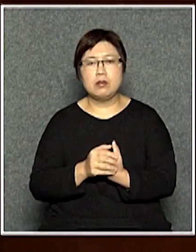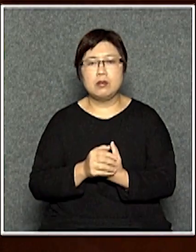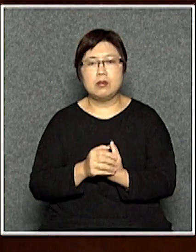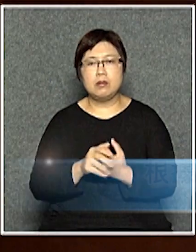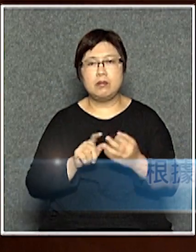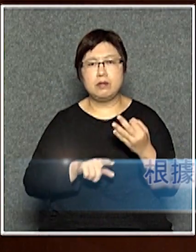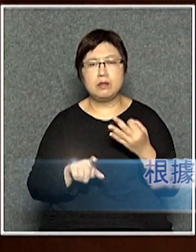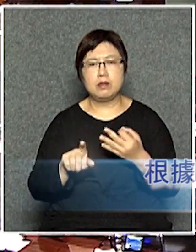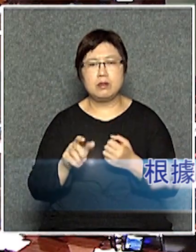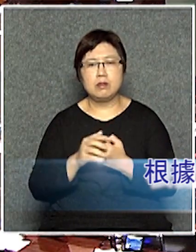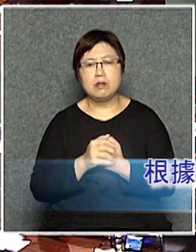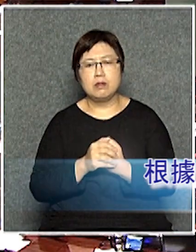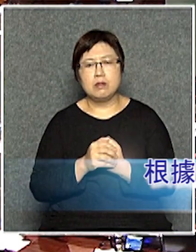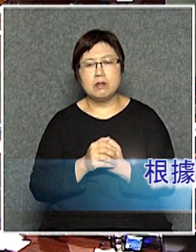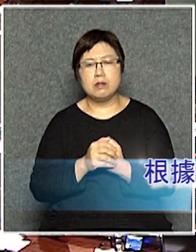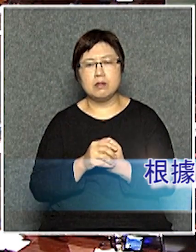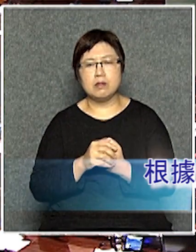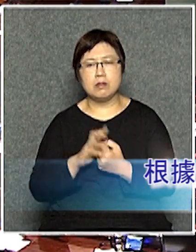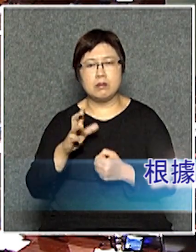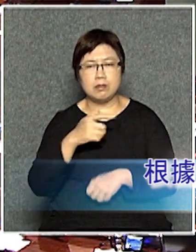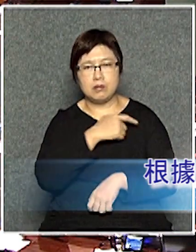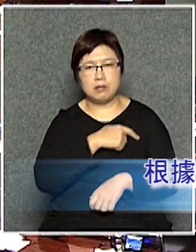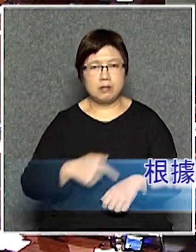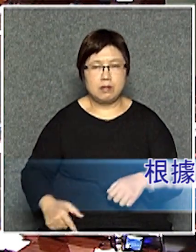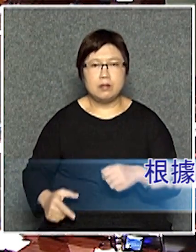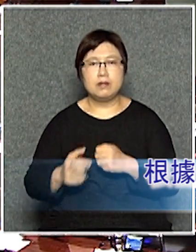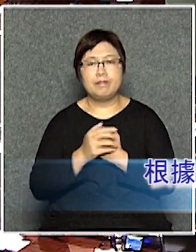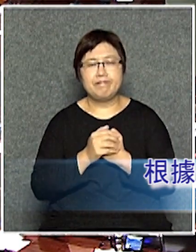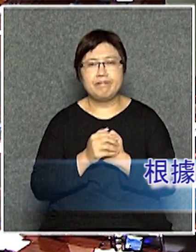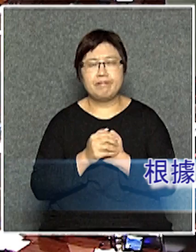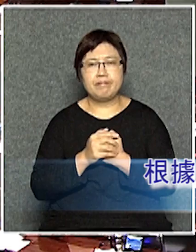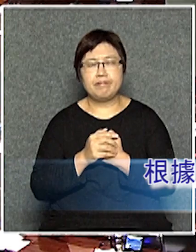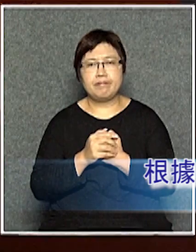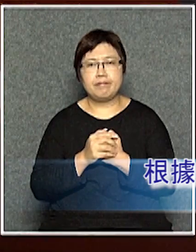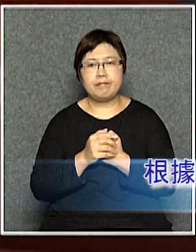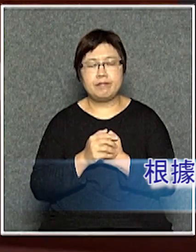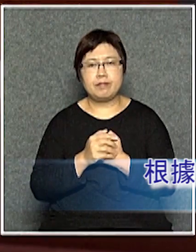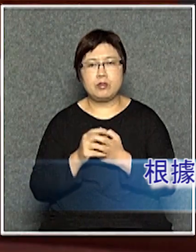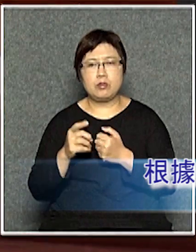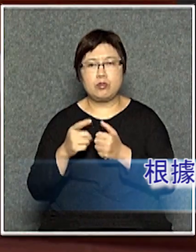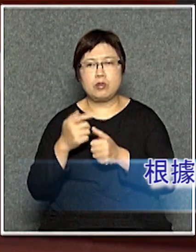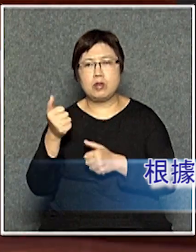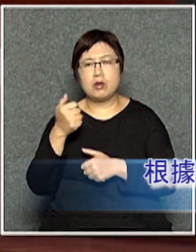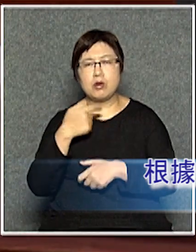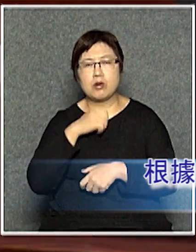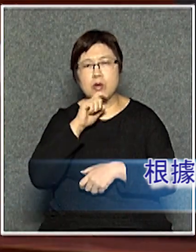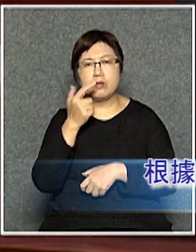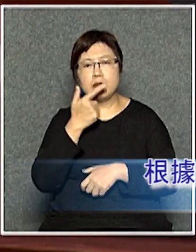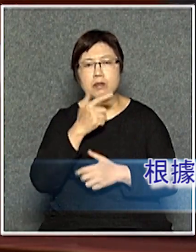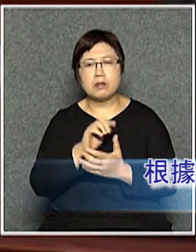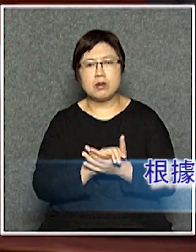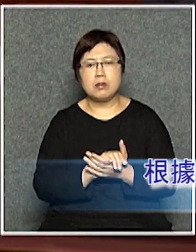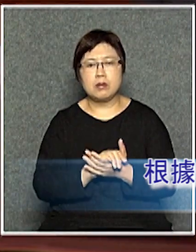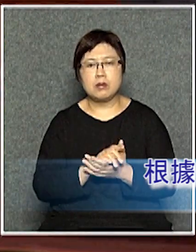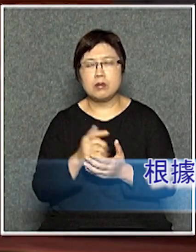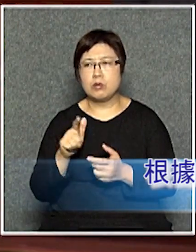黄国健议员， 多谢主席。主席，我本来不想讲，因为身边有很多人